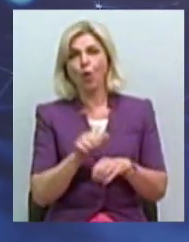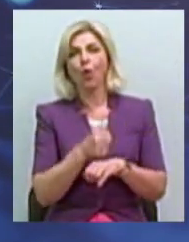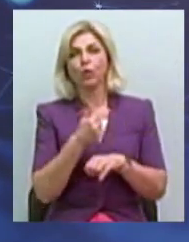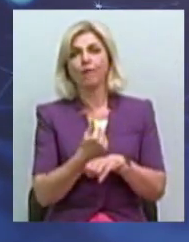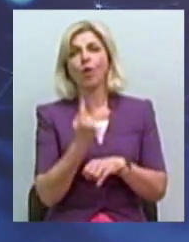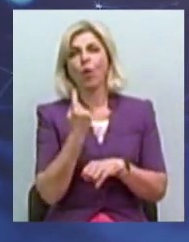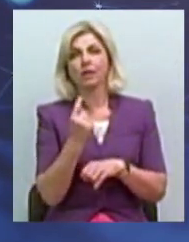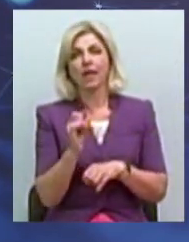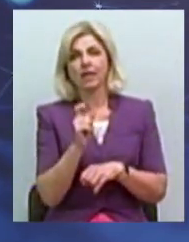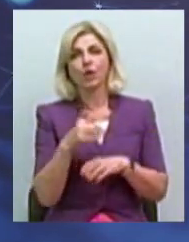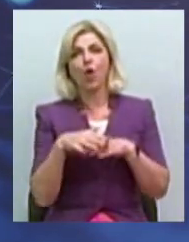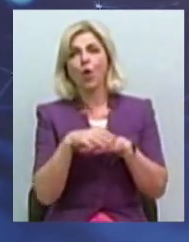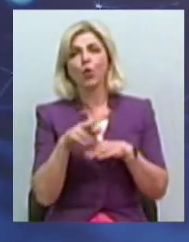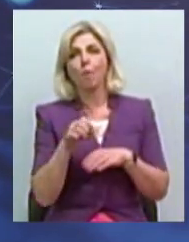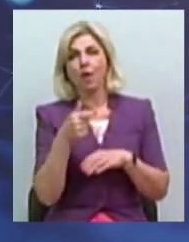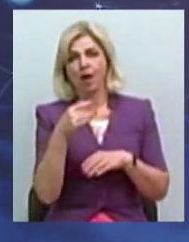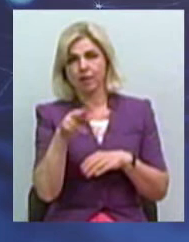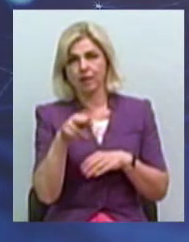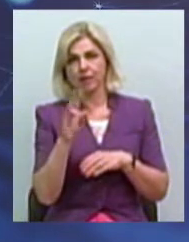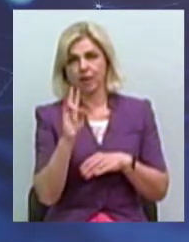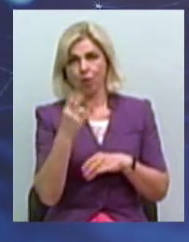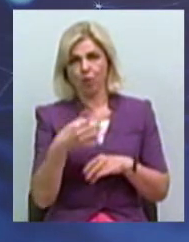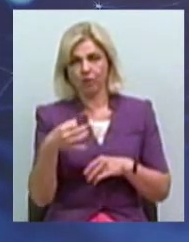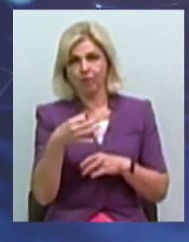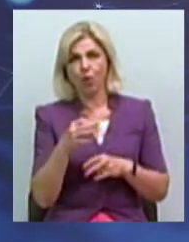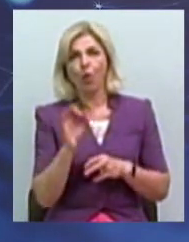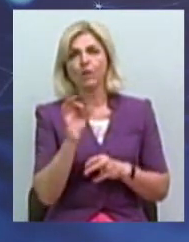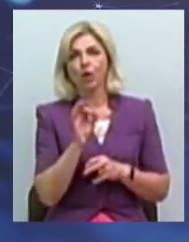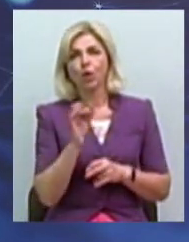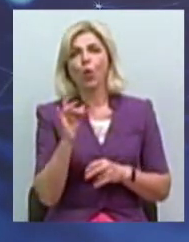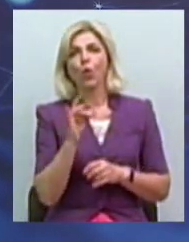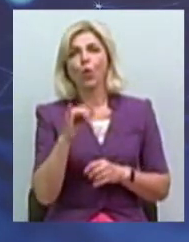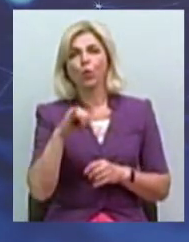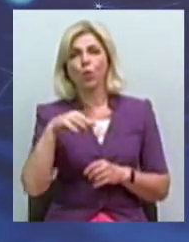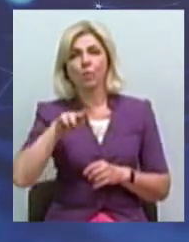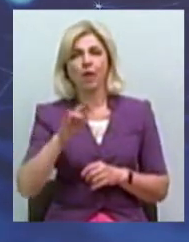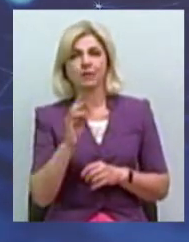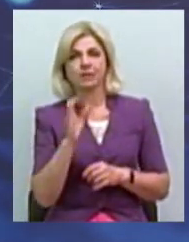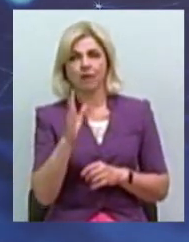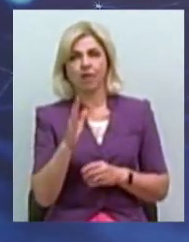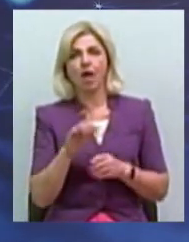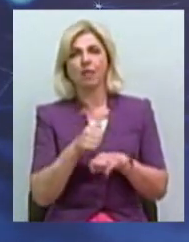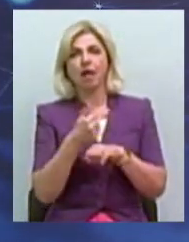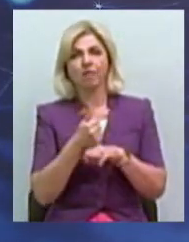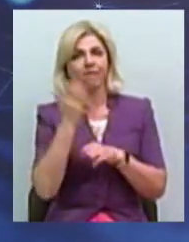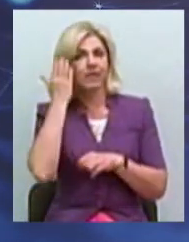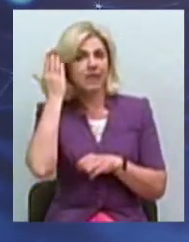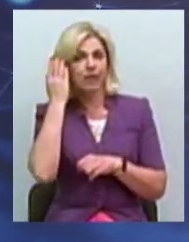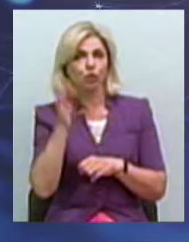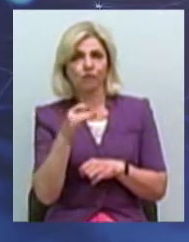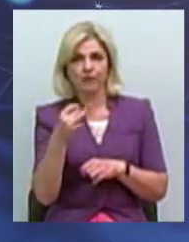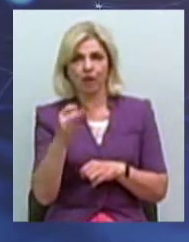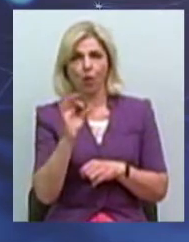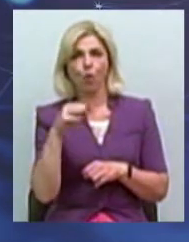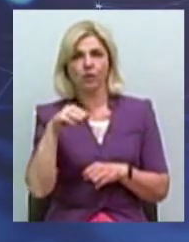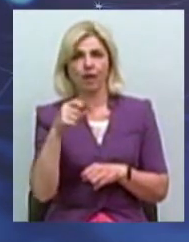об'єднаних територіальних громад Миколаївщини Олександр Румянцев, голова Веселинівської ОТГ. Будь ласка, коментар,